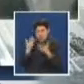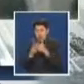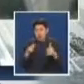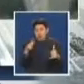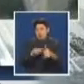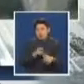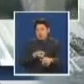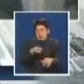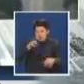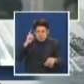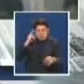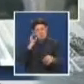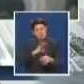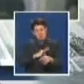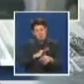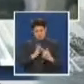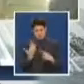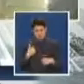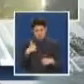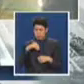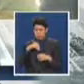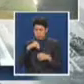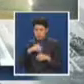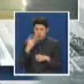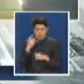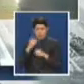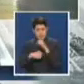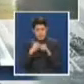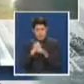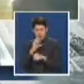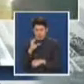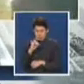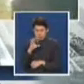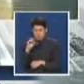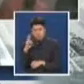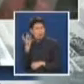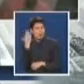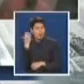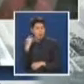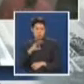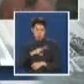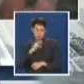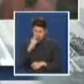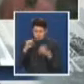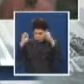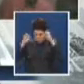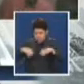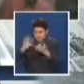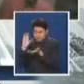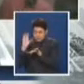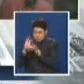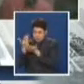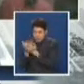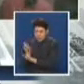ยเนี่ยผมนี่เข้ามาปีปลายปี51ต้นปี52เนี่ยผมยังต้องมาอนุมัติเงินที่